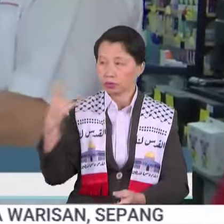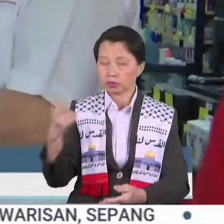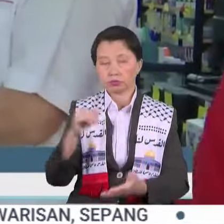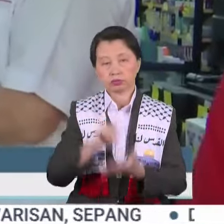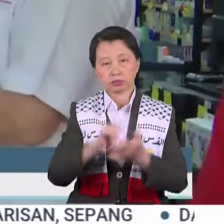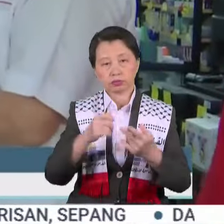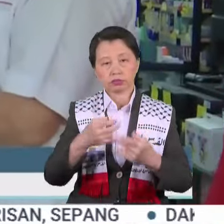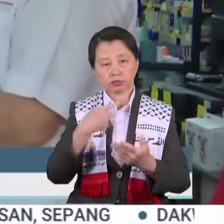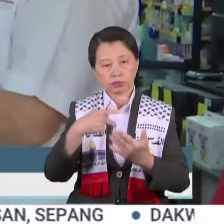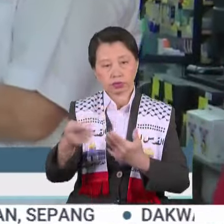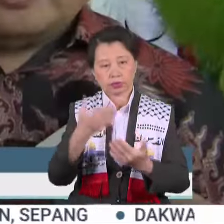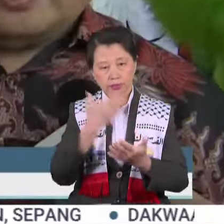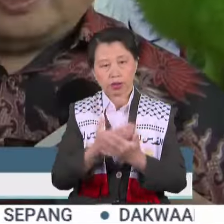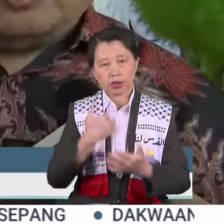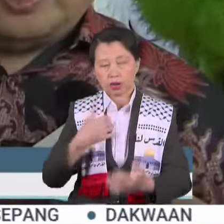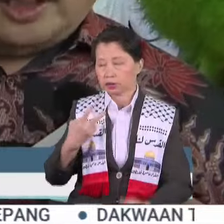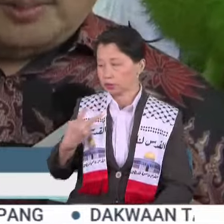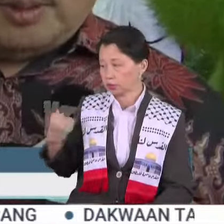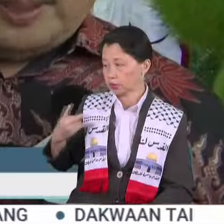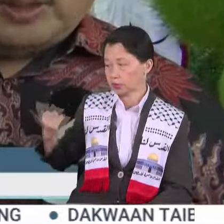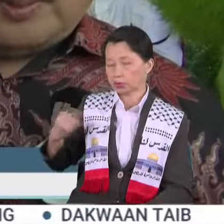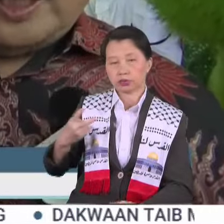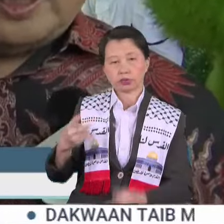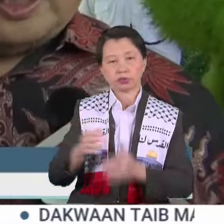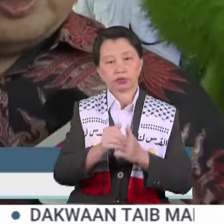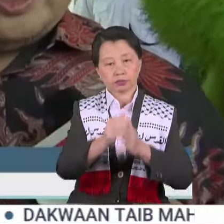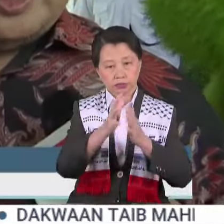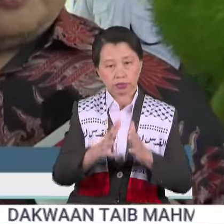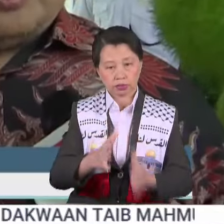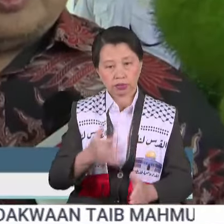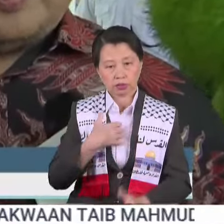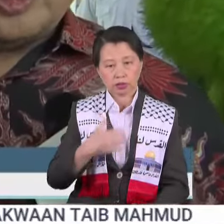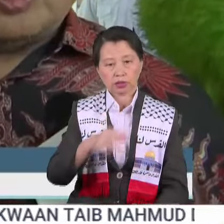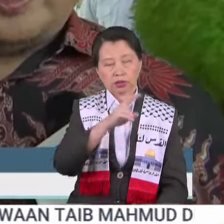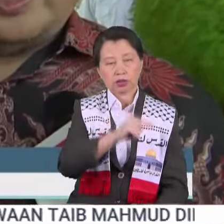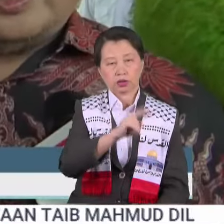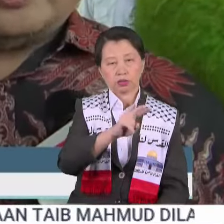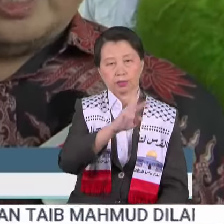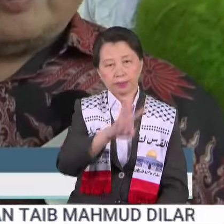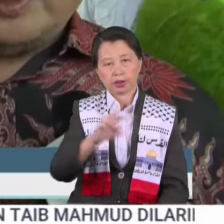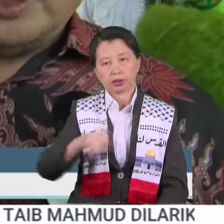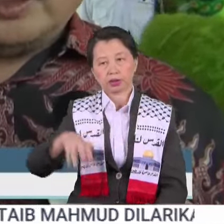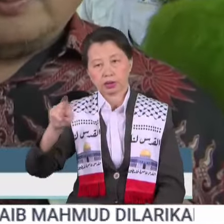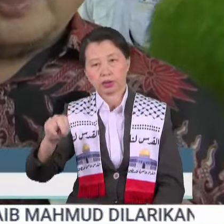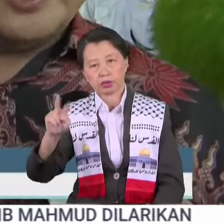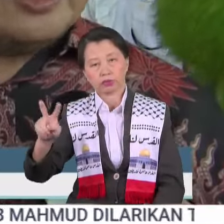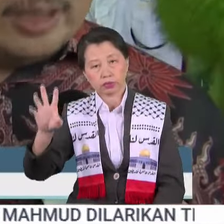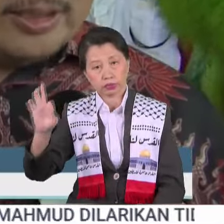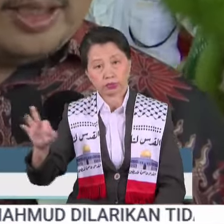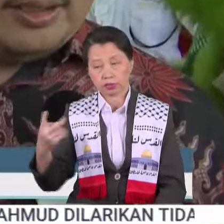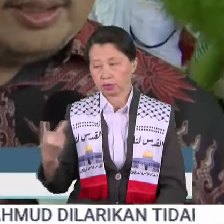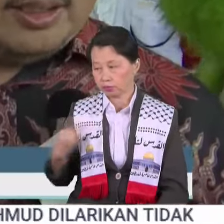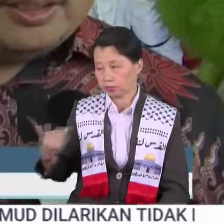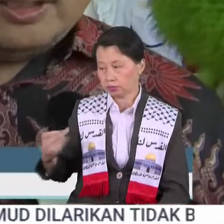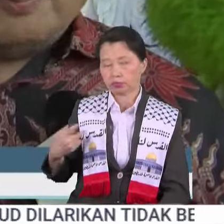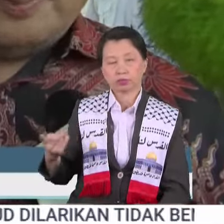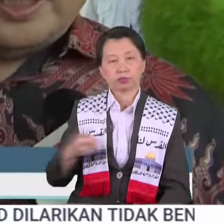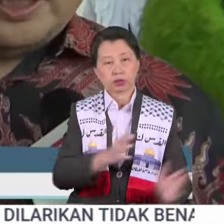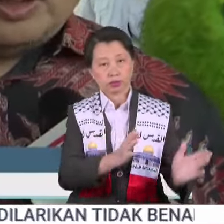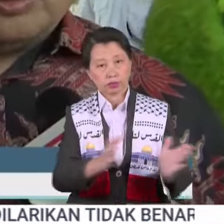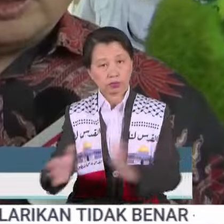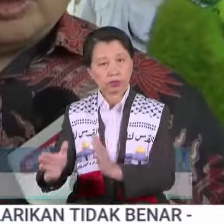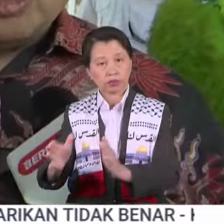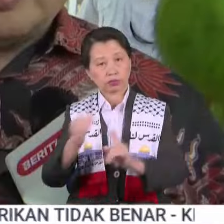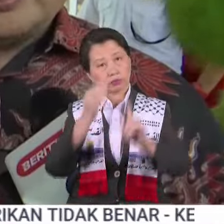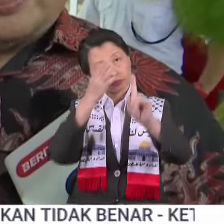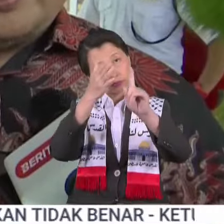terbaik kita bersama dua pimpinan, Adun N34 Lumadan dan Adun N35 Sulaiman, dalam kita merealisasikan